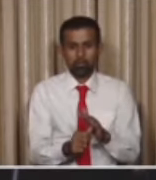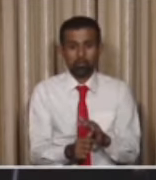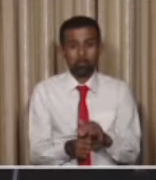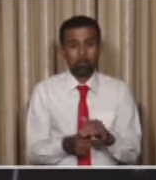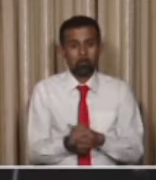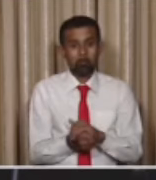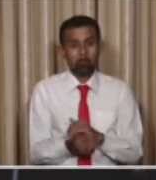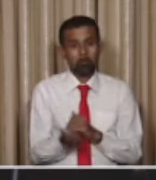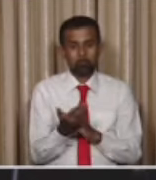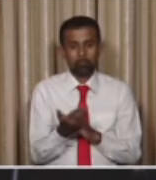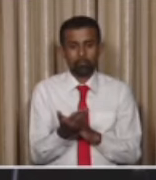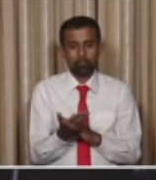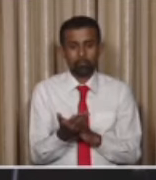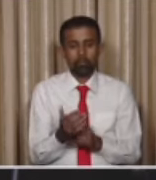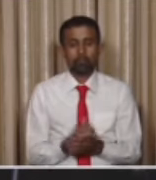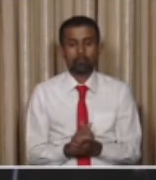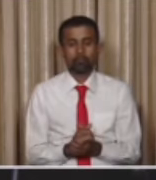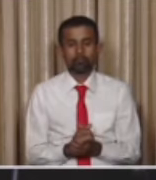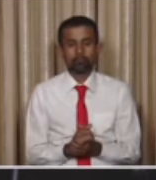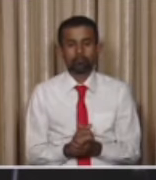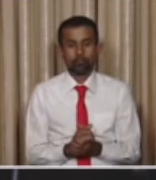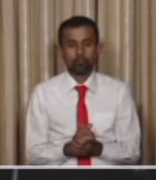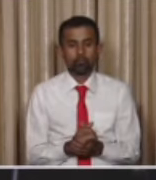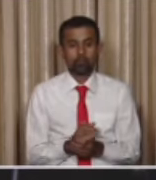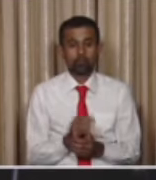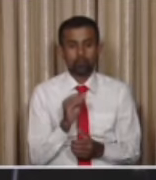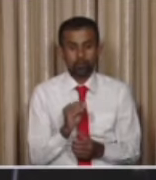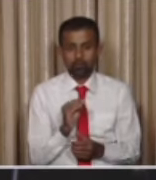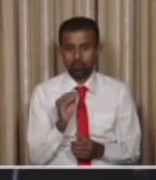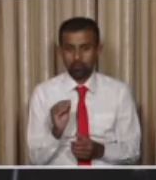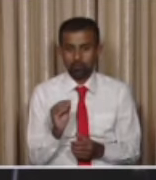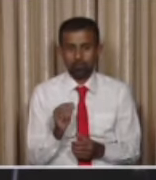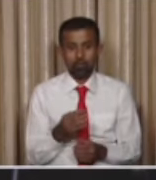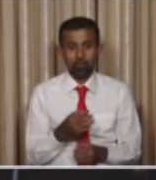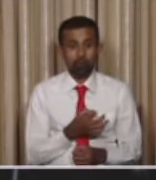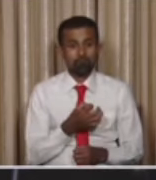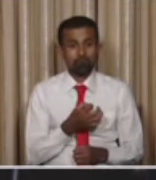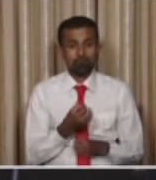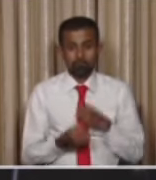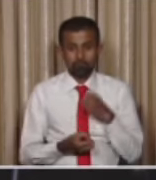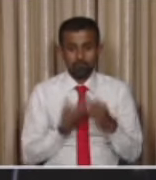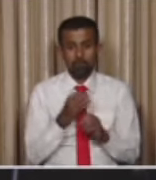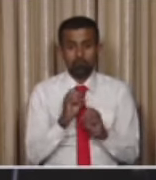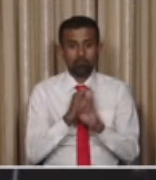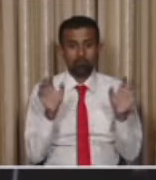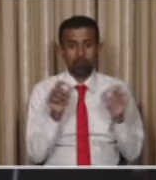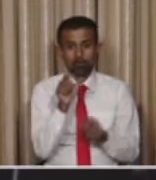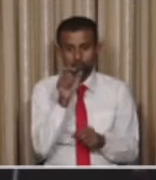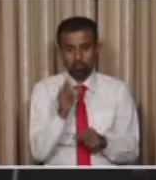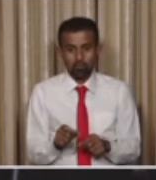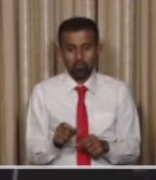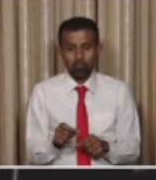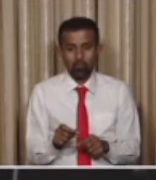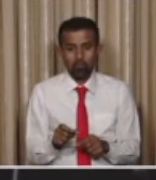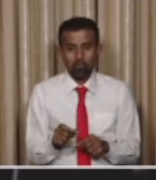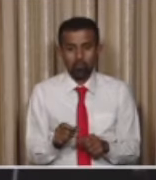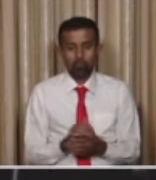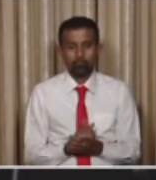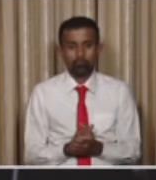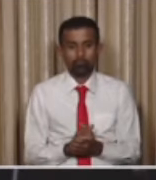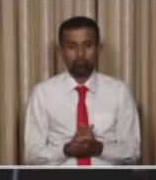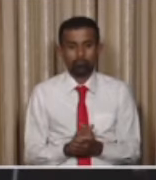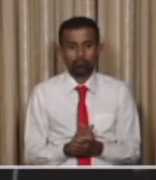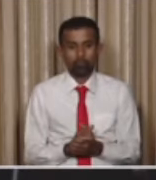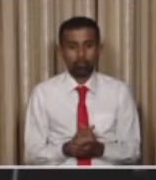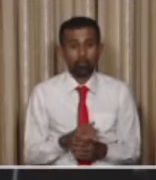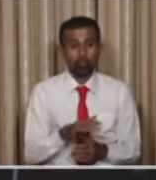උසිගැන්වීමක්, ඒ කියන්නේ ඉන්සයිට්මන්ට් වගේ තිබීමට නම් වෛරී ප්‍රකාශය කරන්න හේට් ස්පීකර් ප්‍රේක්ෂාගාරය